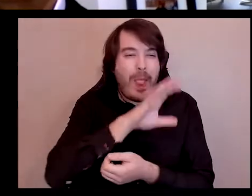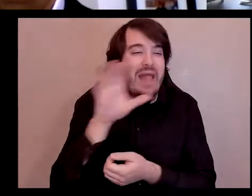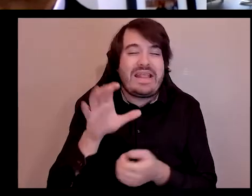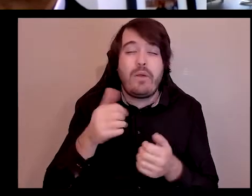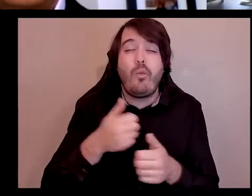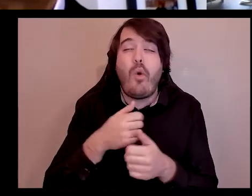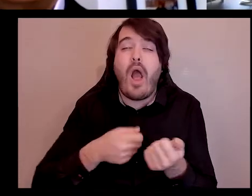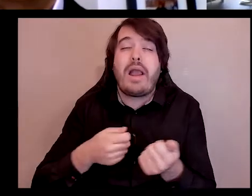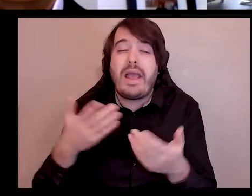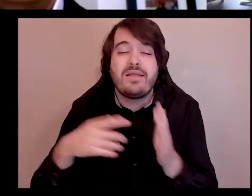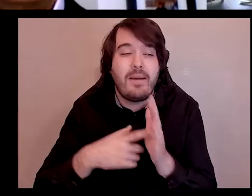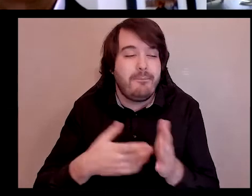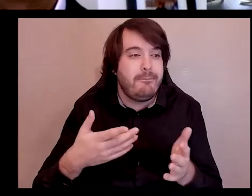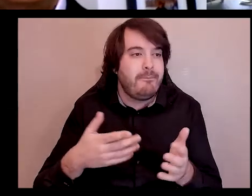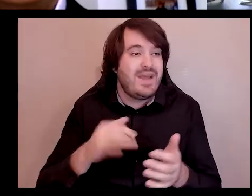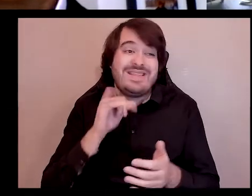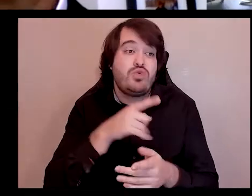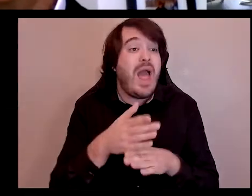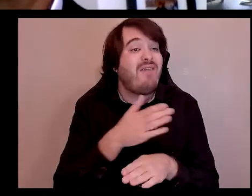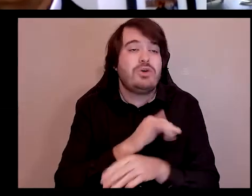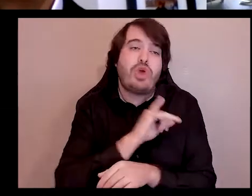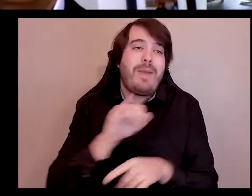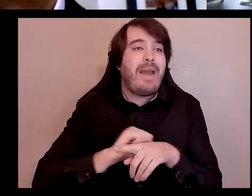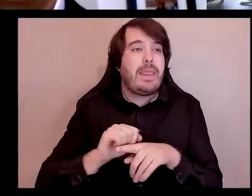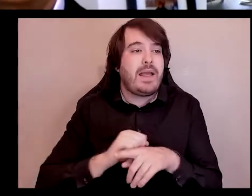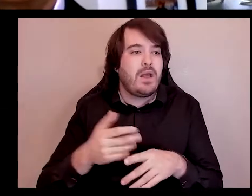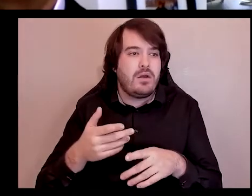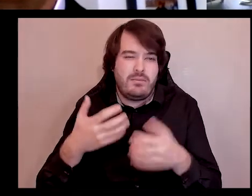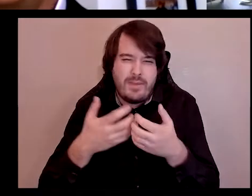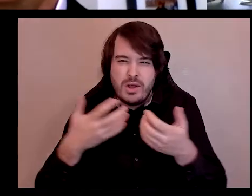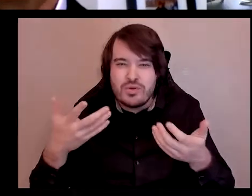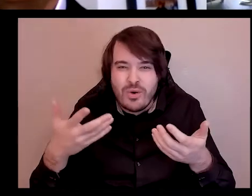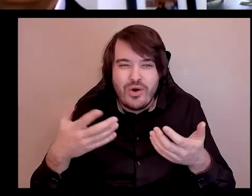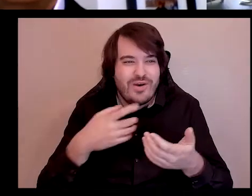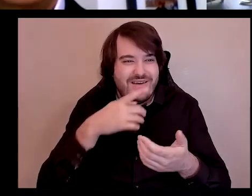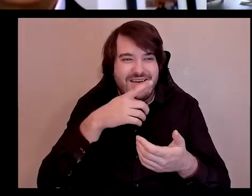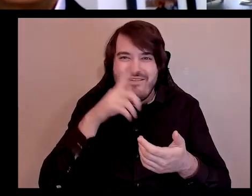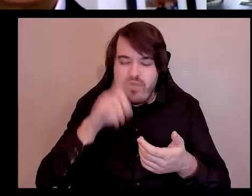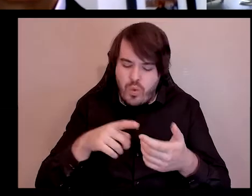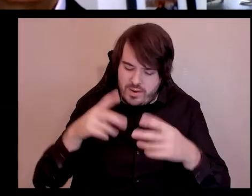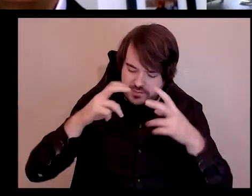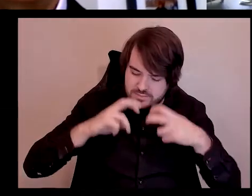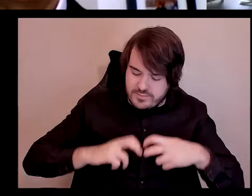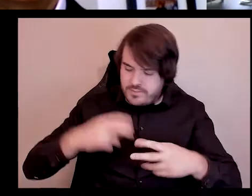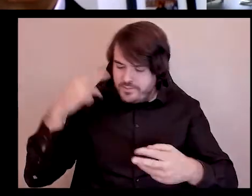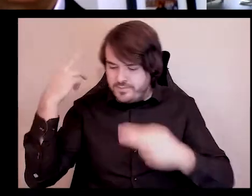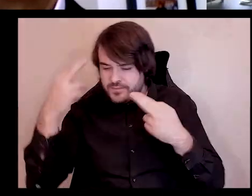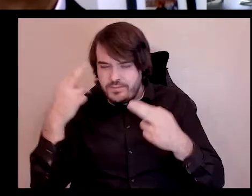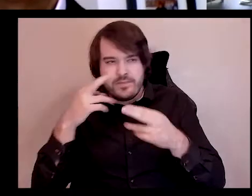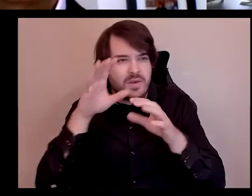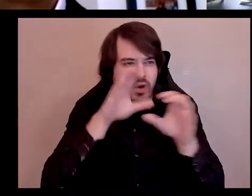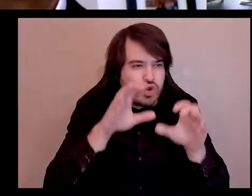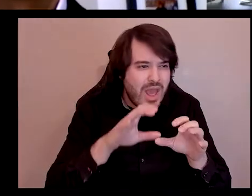ne connais pas un joueur de hockey qui va exceller sur la glace pour le Canadien ou n'importe quel club s'il n'a pas pratiqué